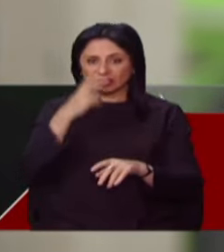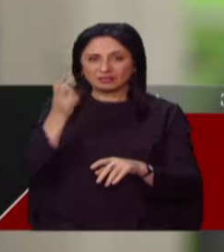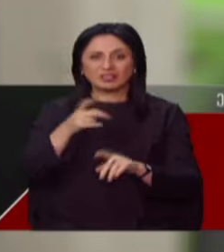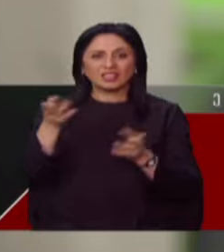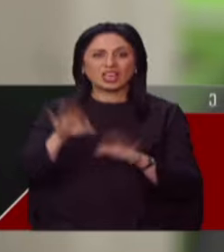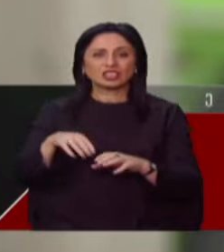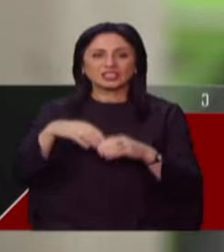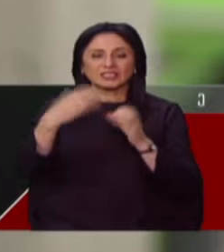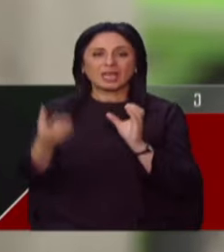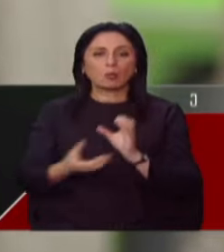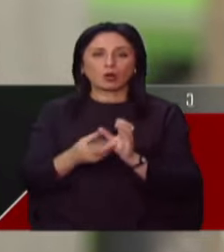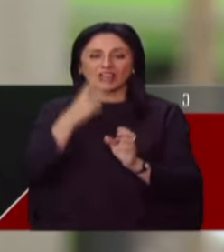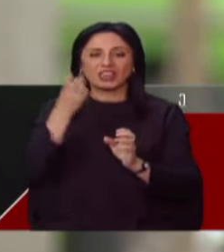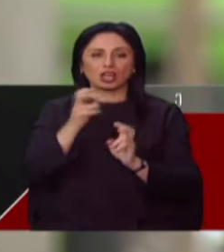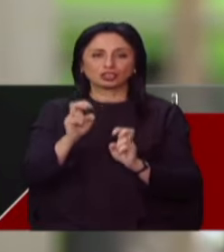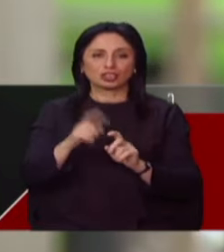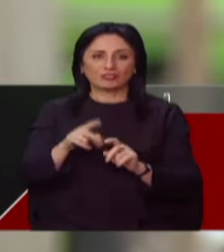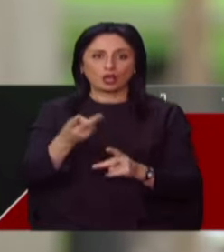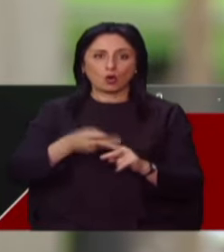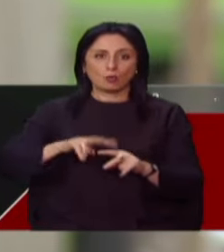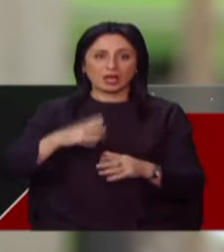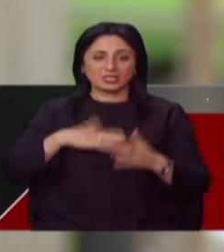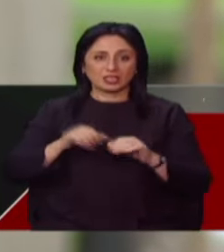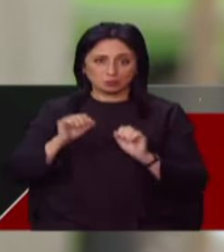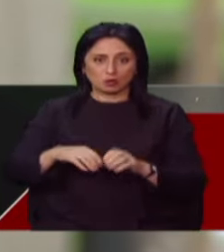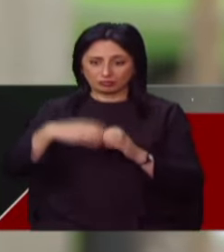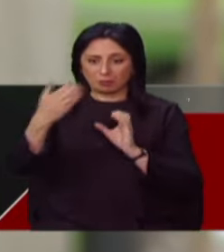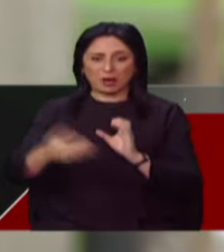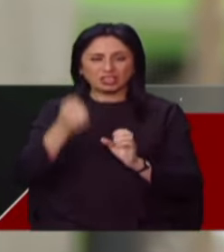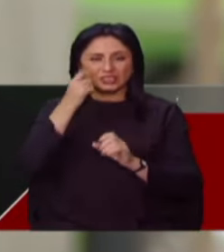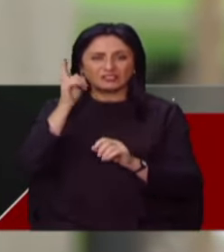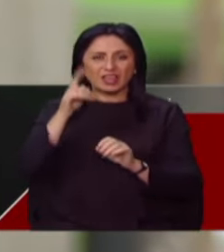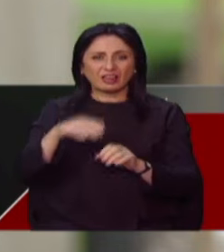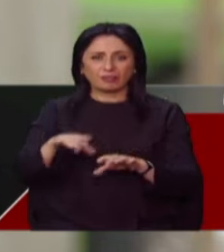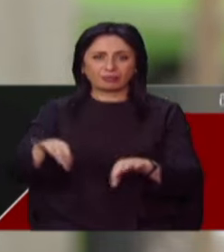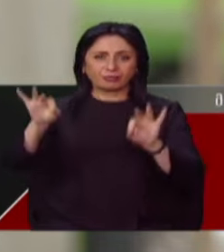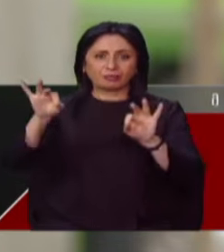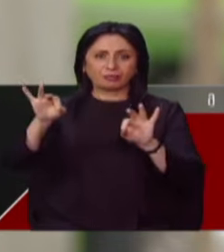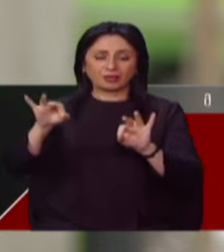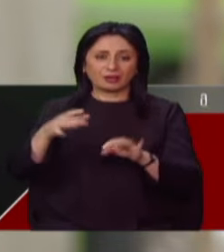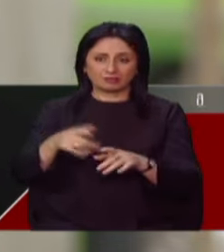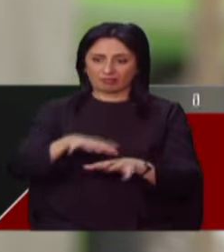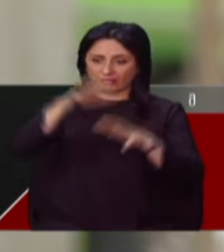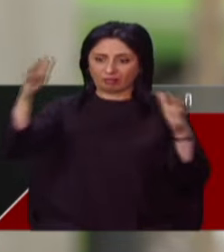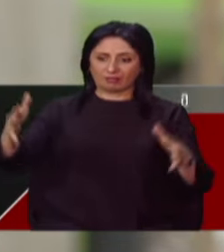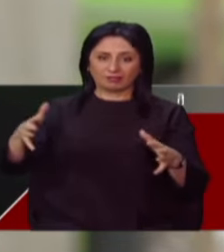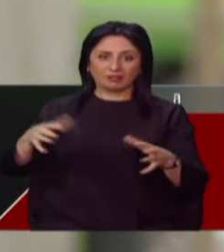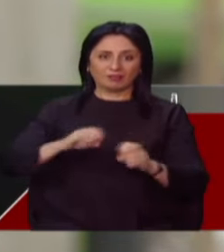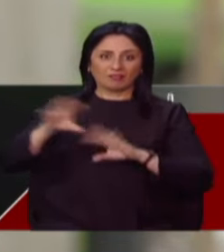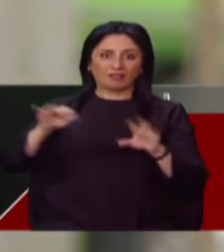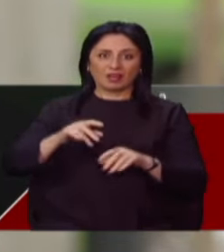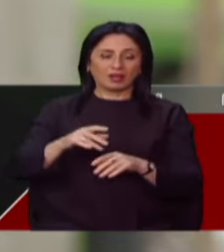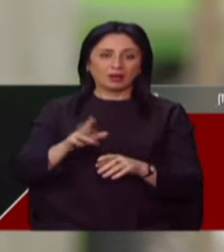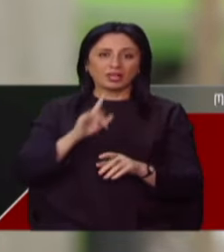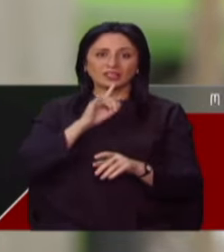რაც ორმაგად სასიხარულოა, იმიტომ რომ ერთი მხრივ ცირდება ემისიები და გაფრქვევა